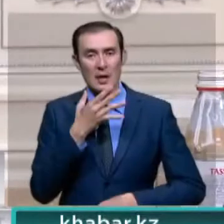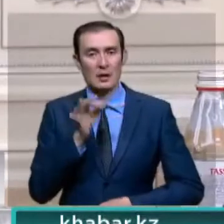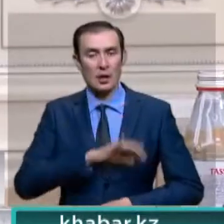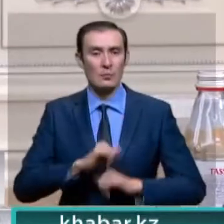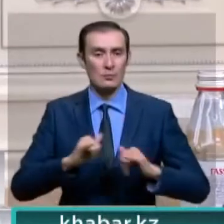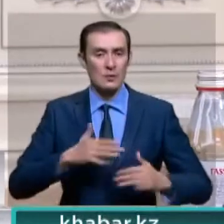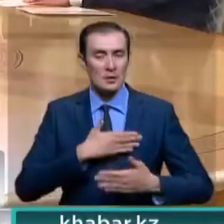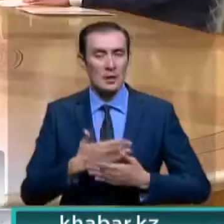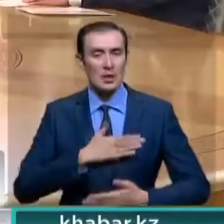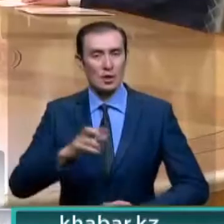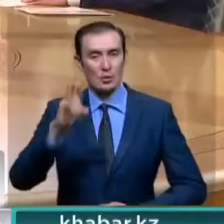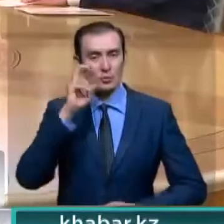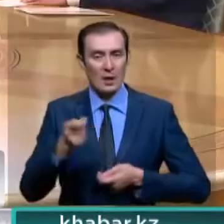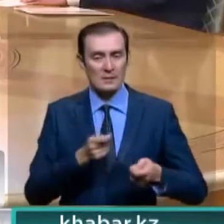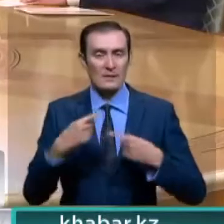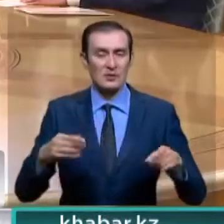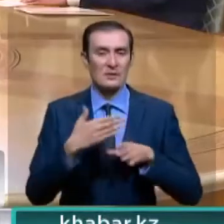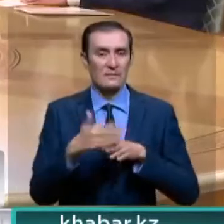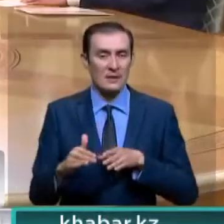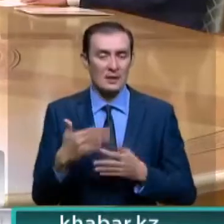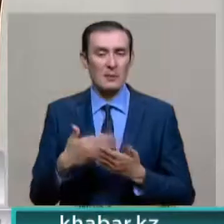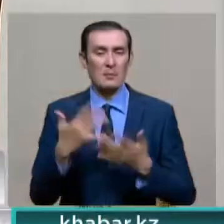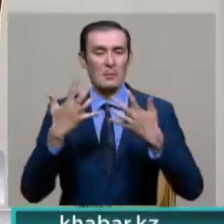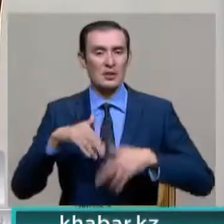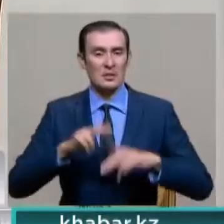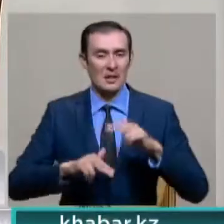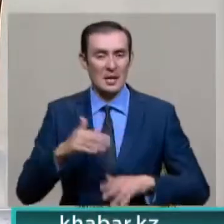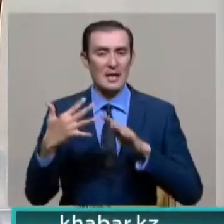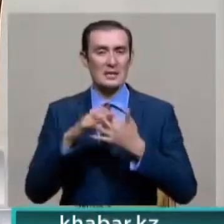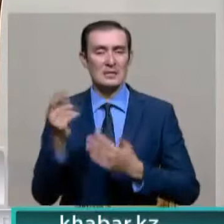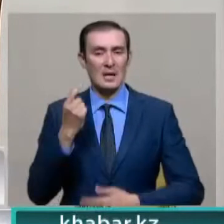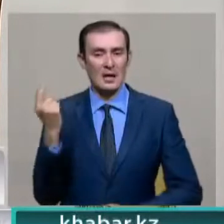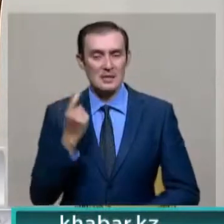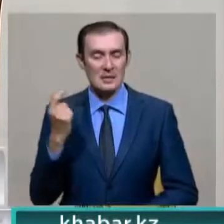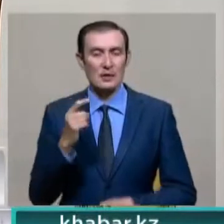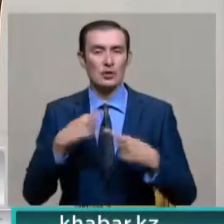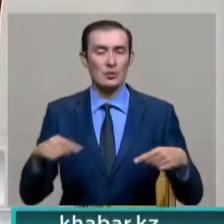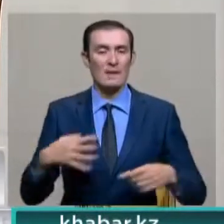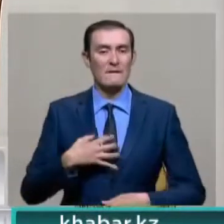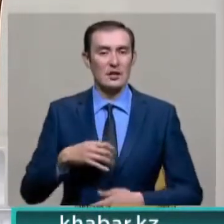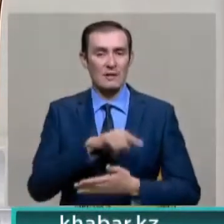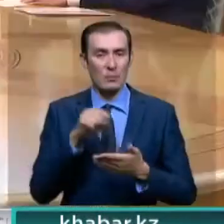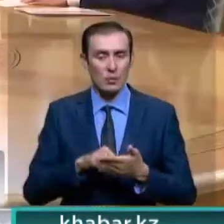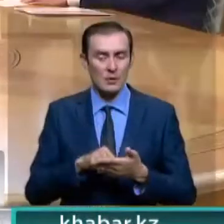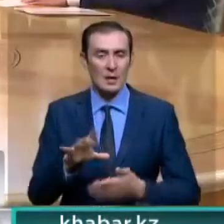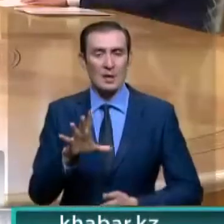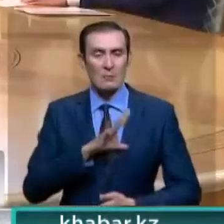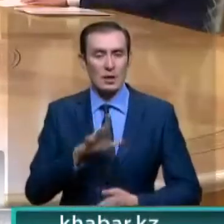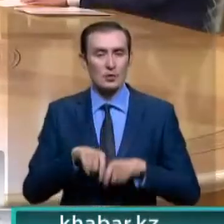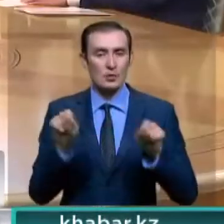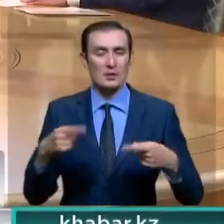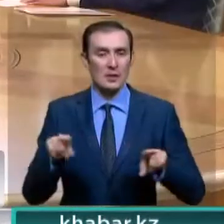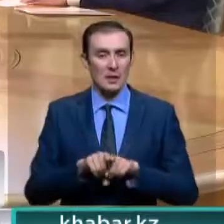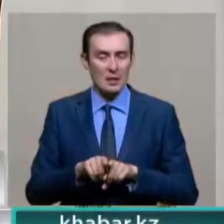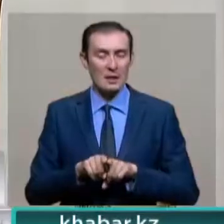усилиям правительств наших стран в различных сферах, будь это машиностроение, сельское хозяйство и другие важные отрасли, были созданы такие,